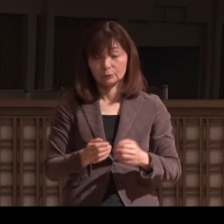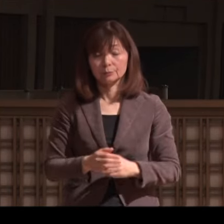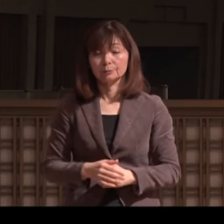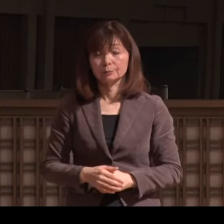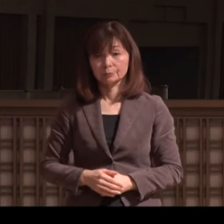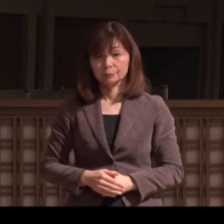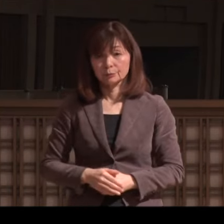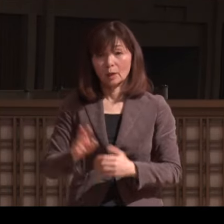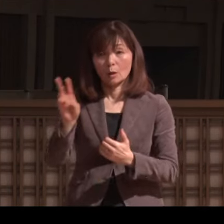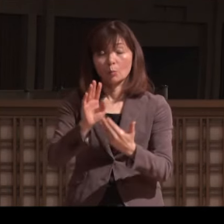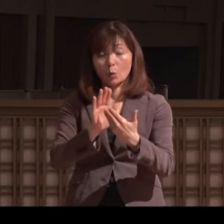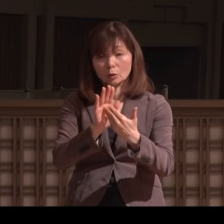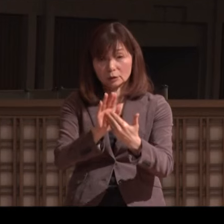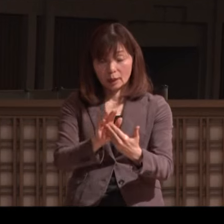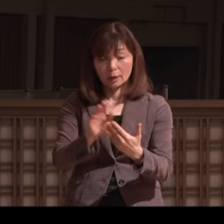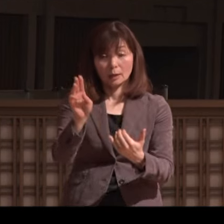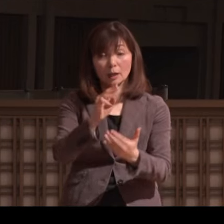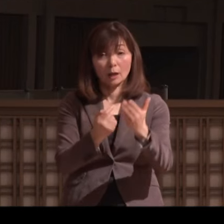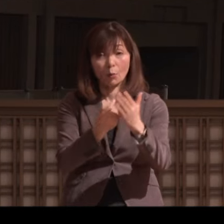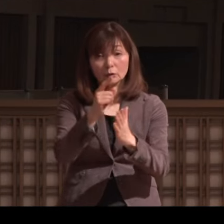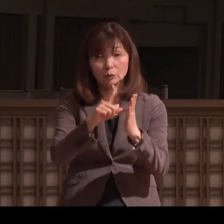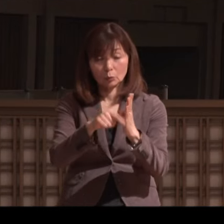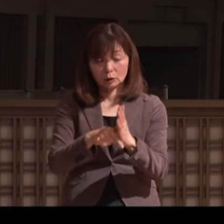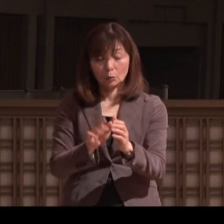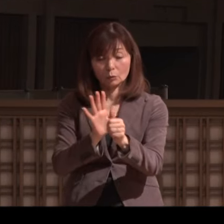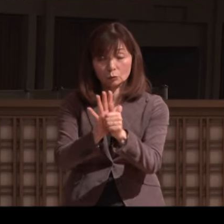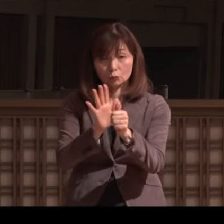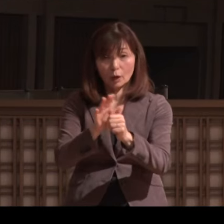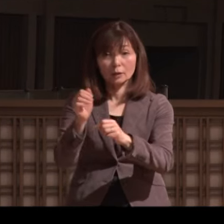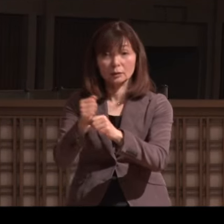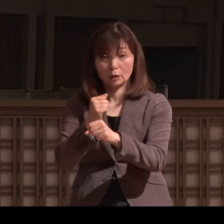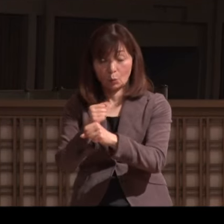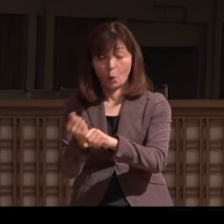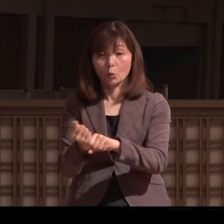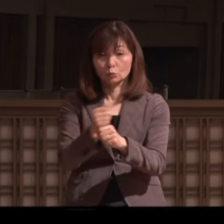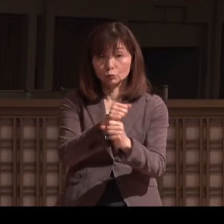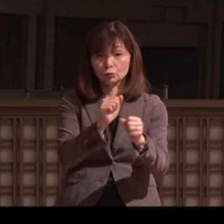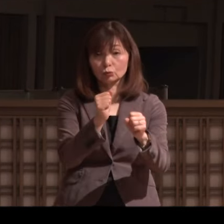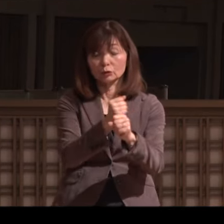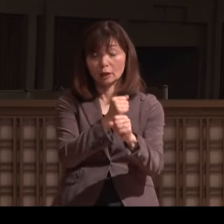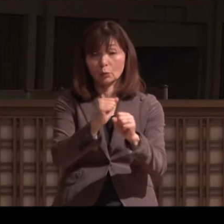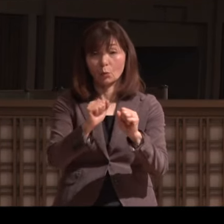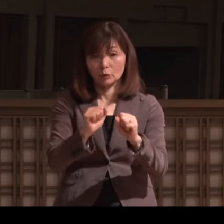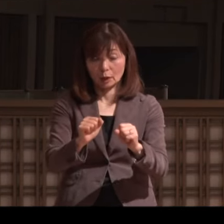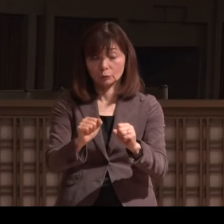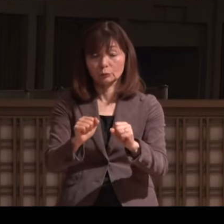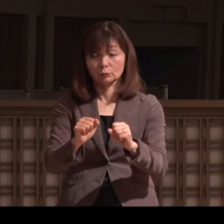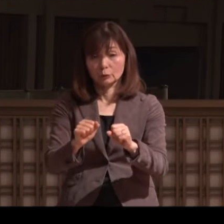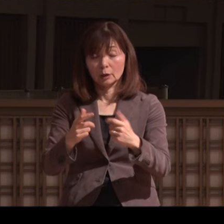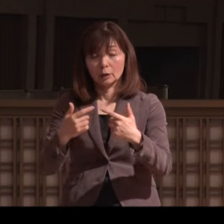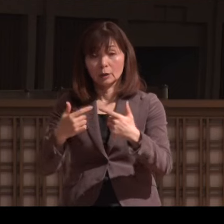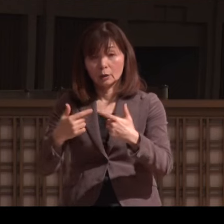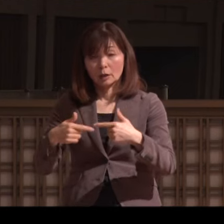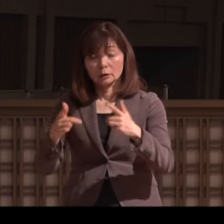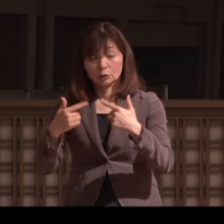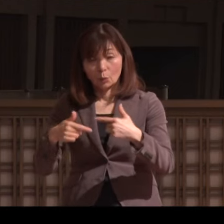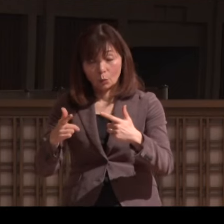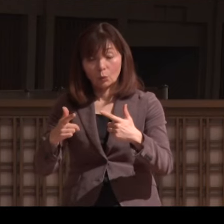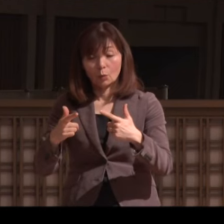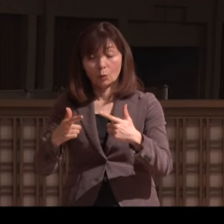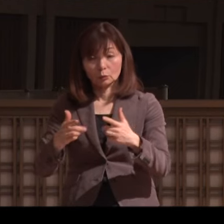防災あるいは災害外での救援作業復旧作業を行うの日頃の諸団体え住民